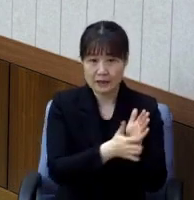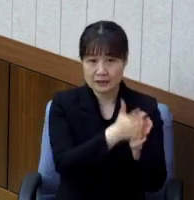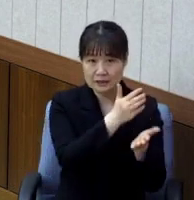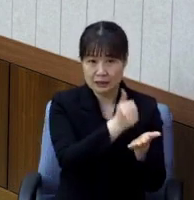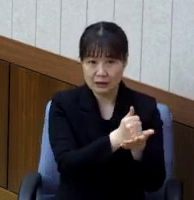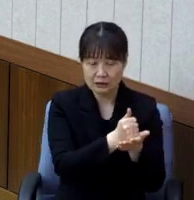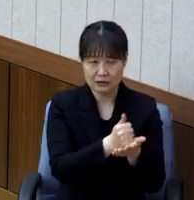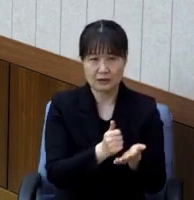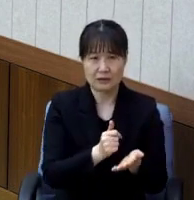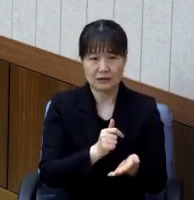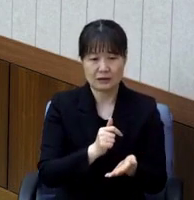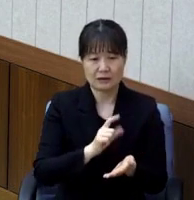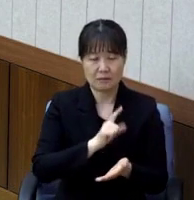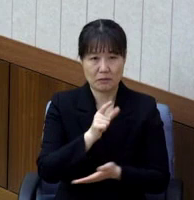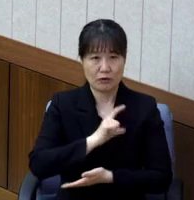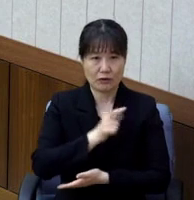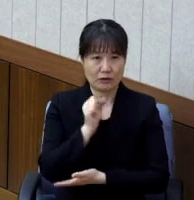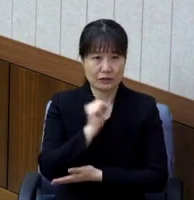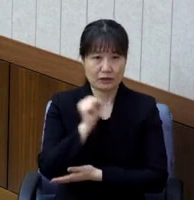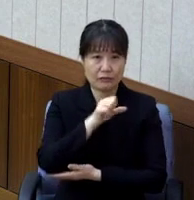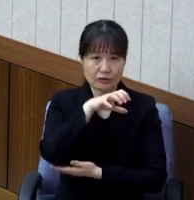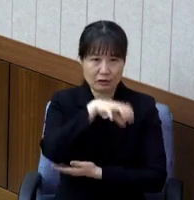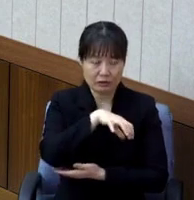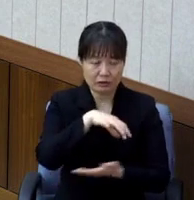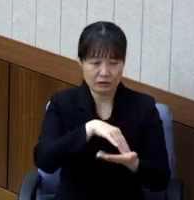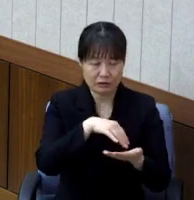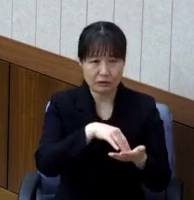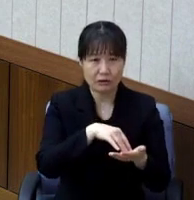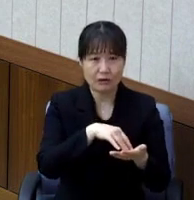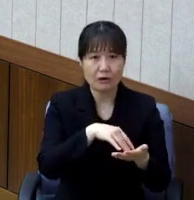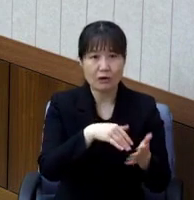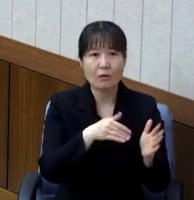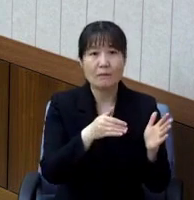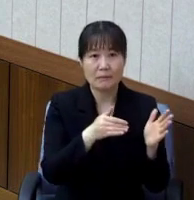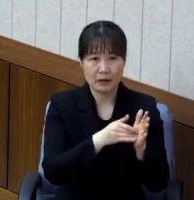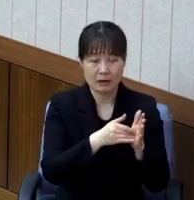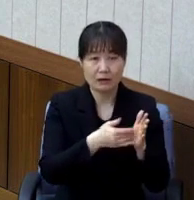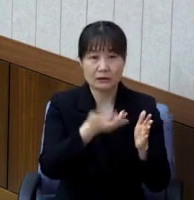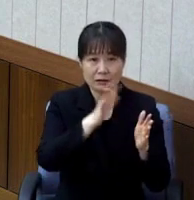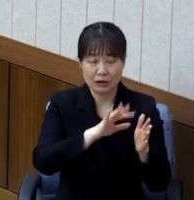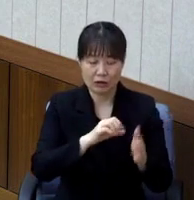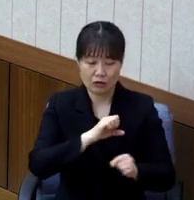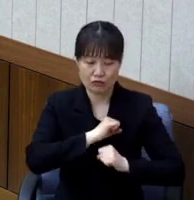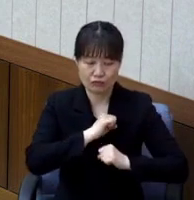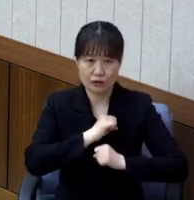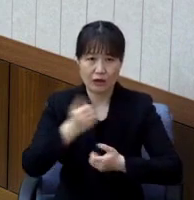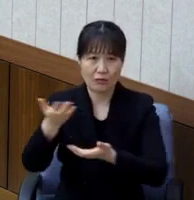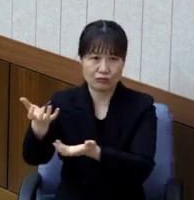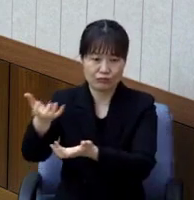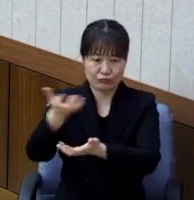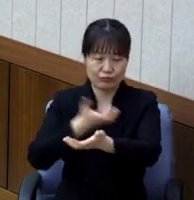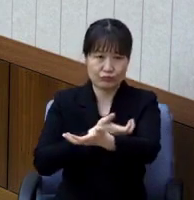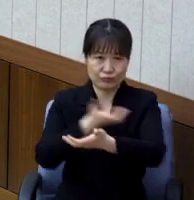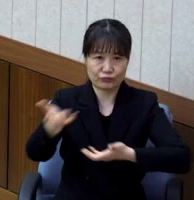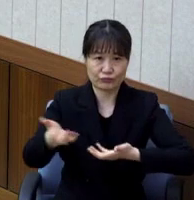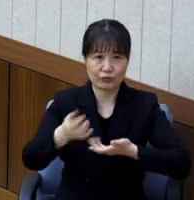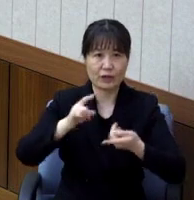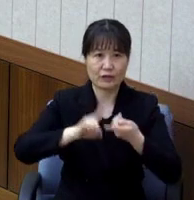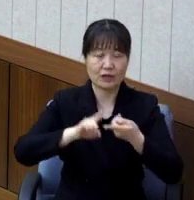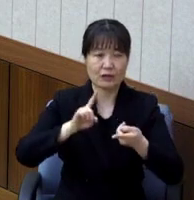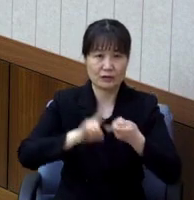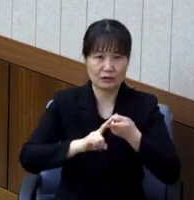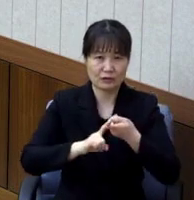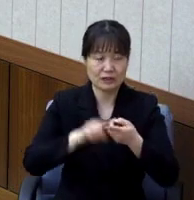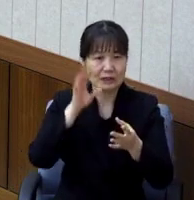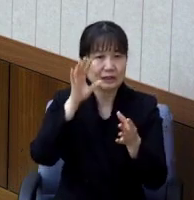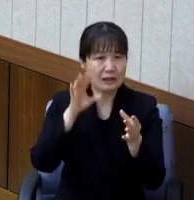도봉운전면허 시험장 이전에 대해선 적극 반대하면서 장암동 군부 이전 부지에 도복 면허 시험장이 들어서는 것에 대해선